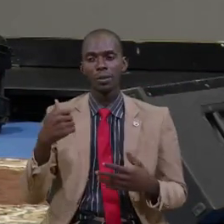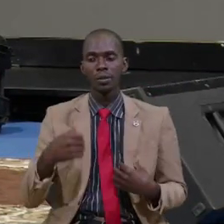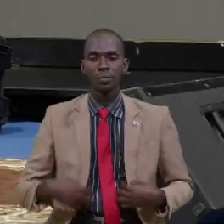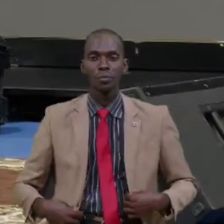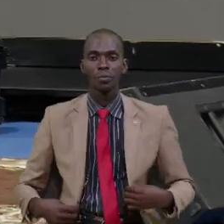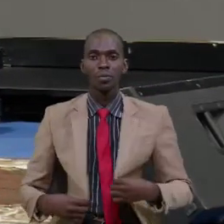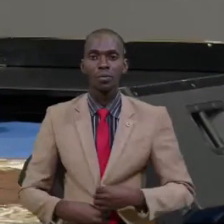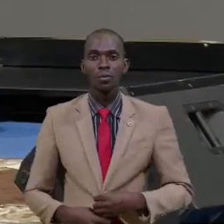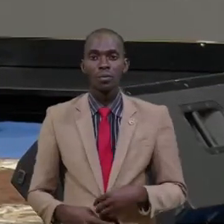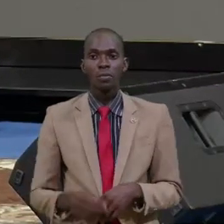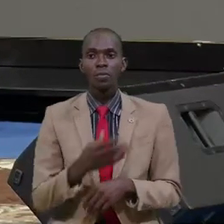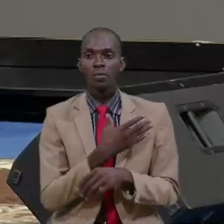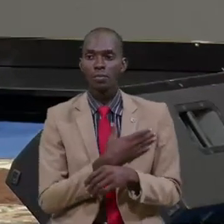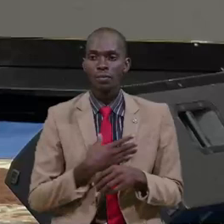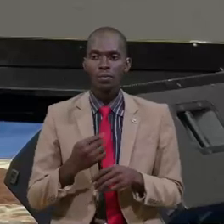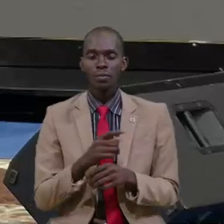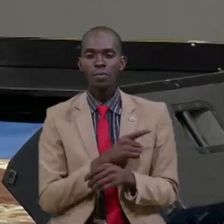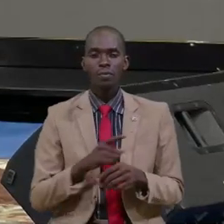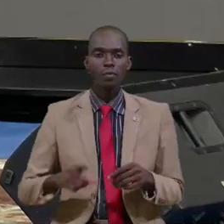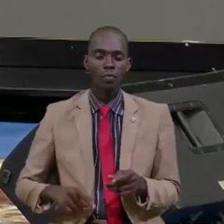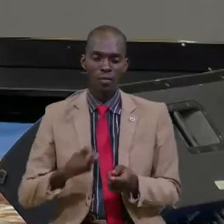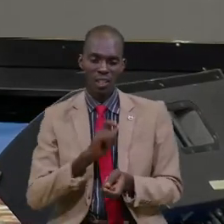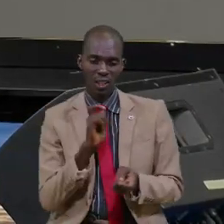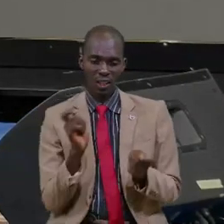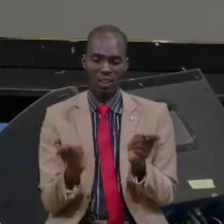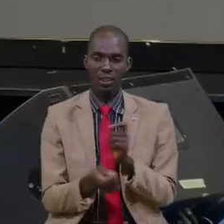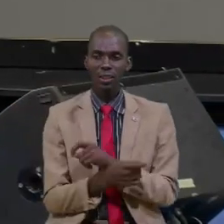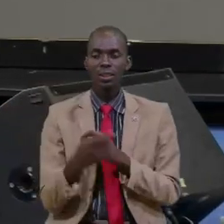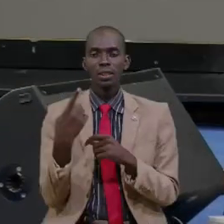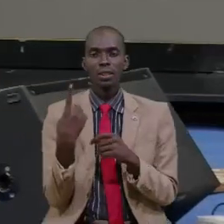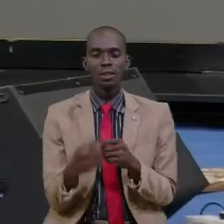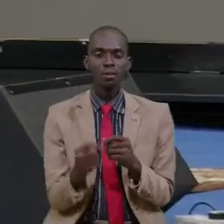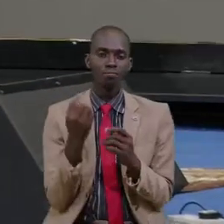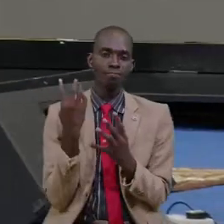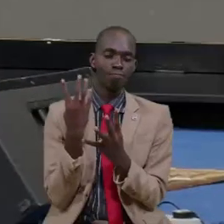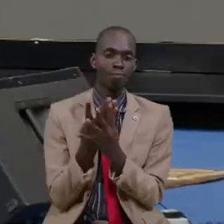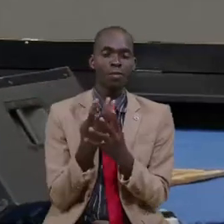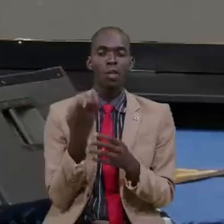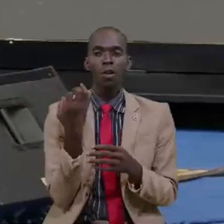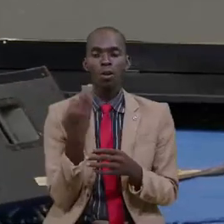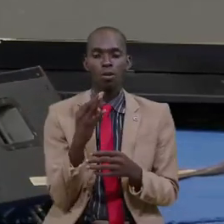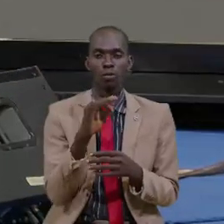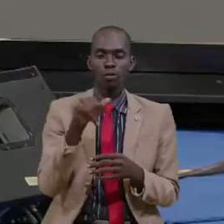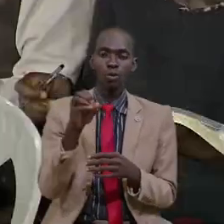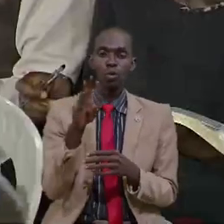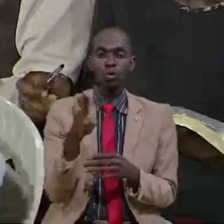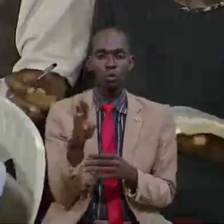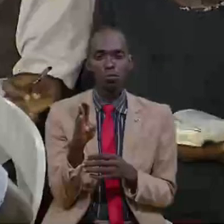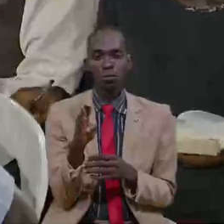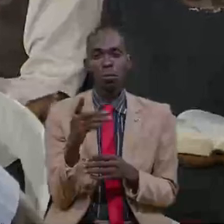42, verset 10. L'Éternel rétablit Job dans son premier